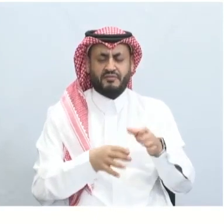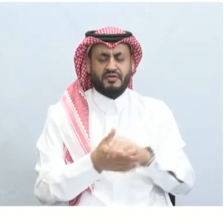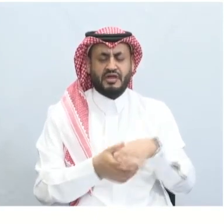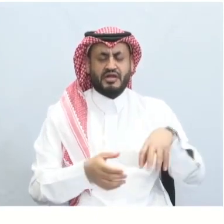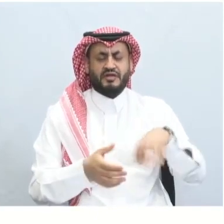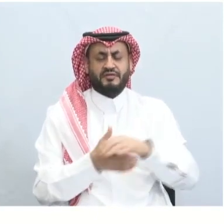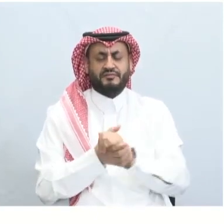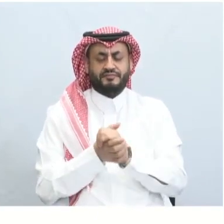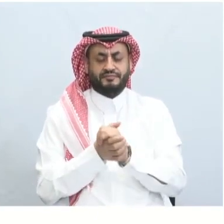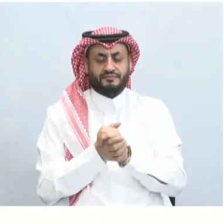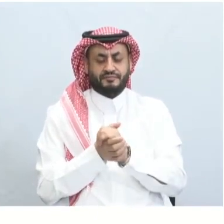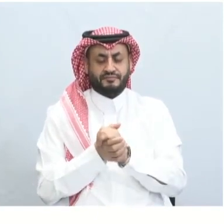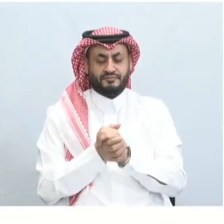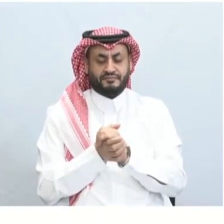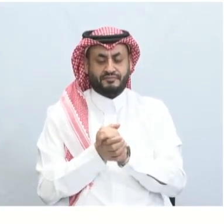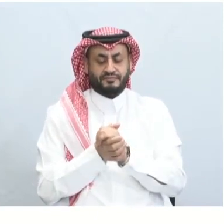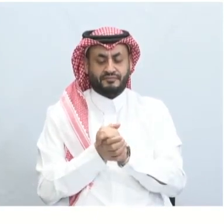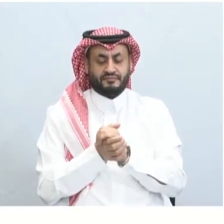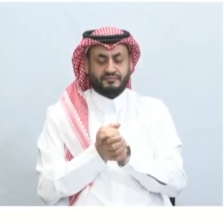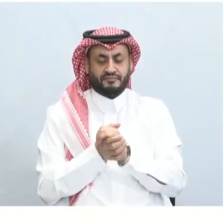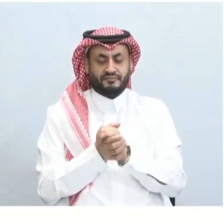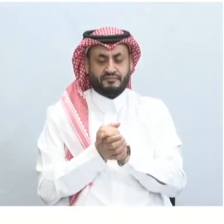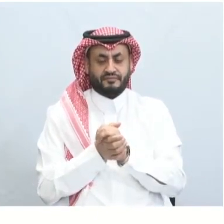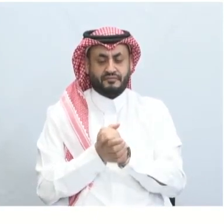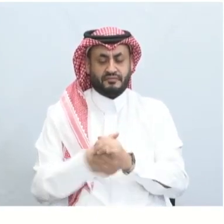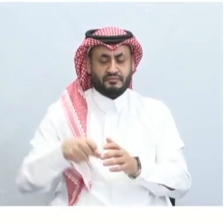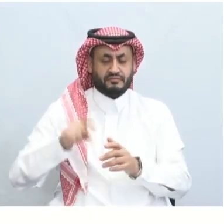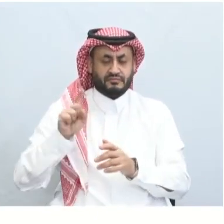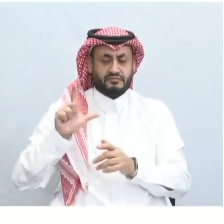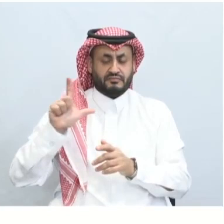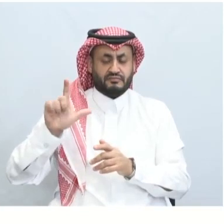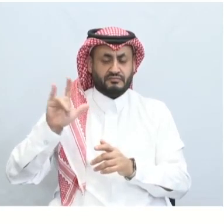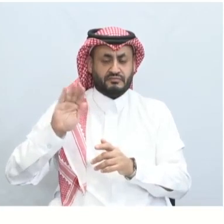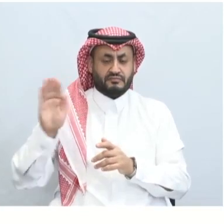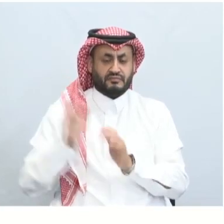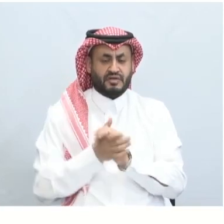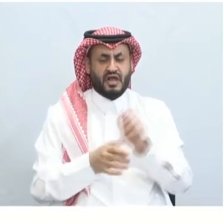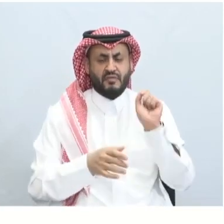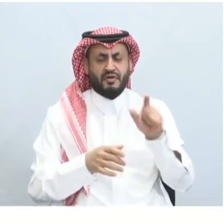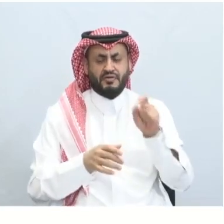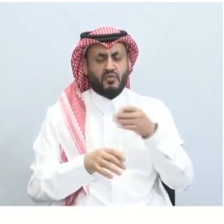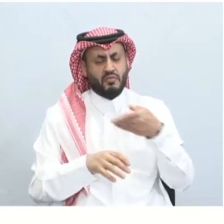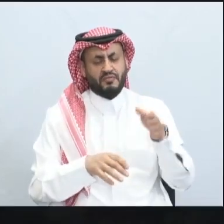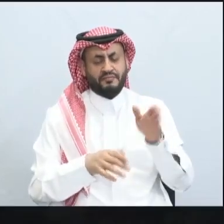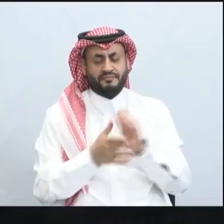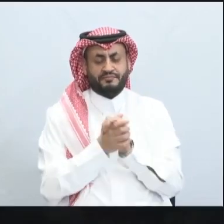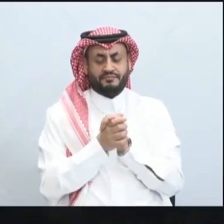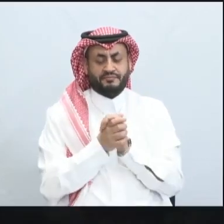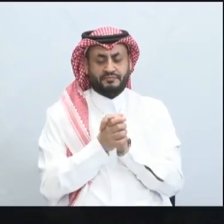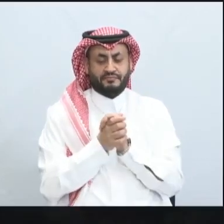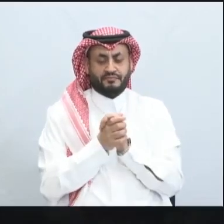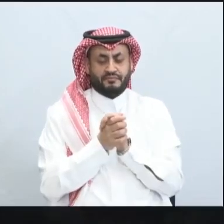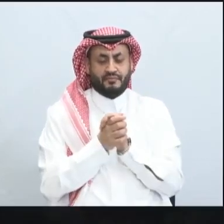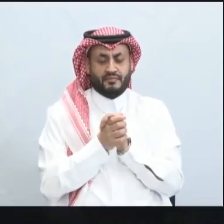وتعتصر جيم والشيطان هو ابليس وجنوده والرجيم هو المرجوم المبعد عن